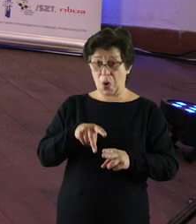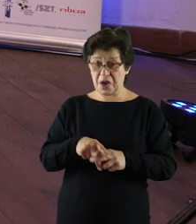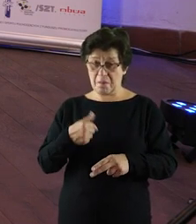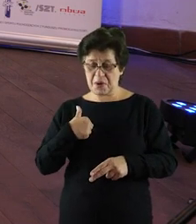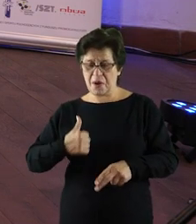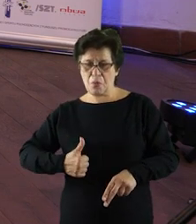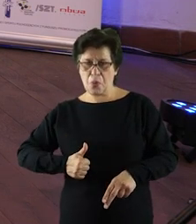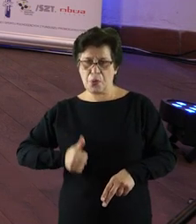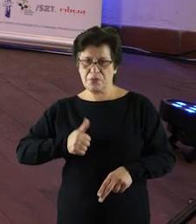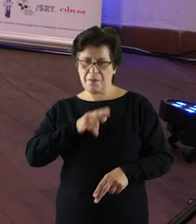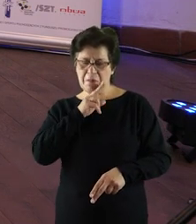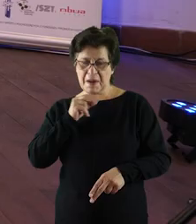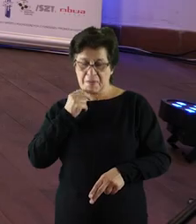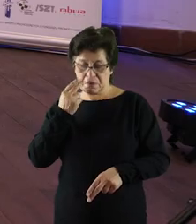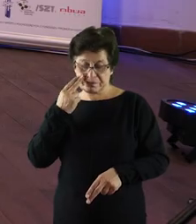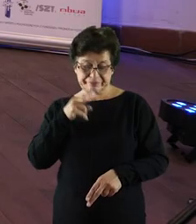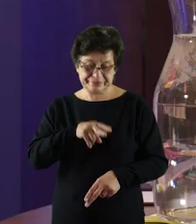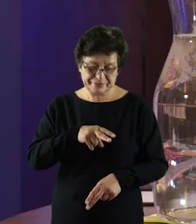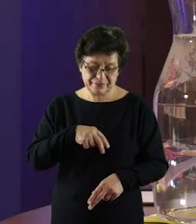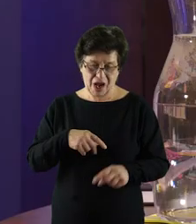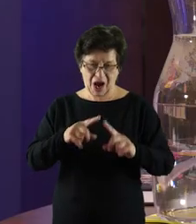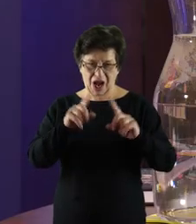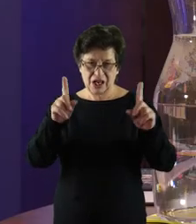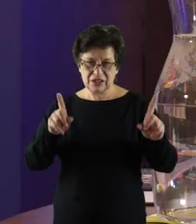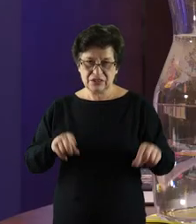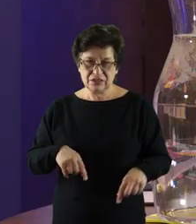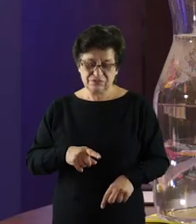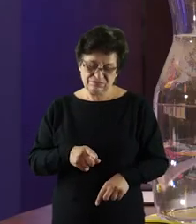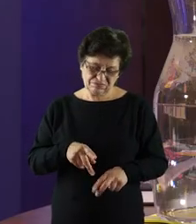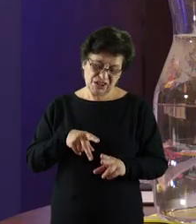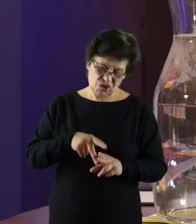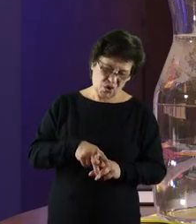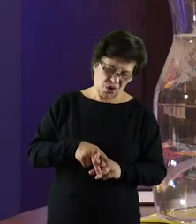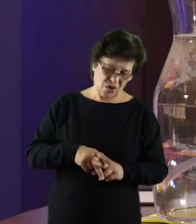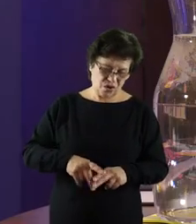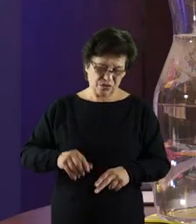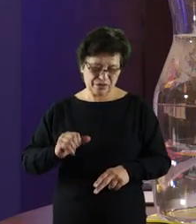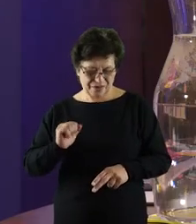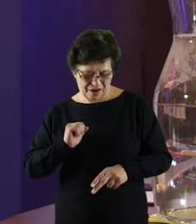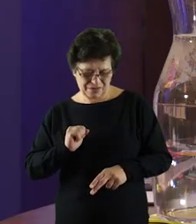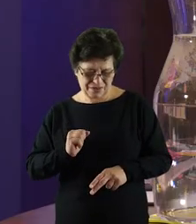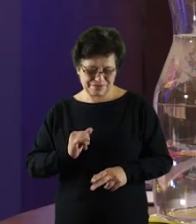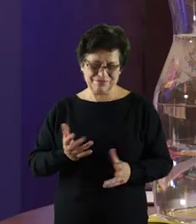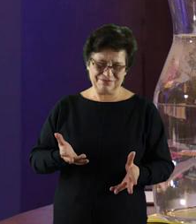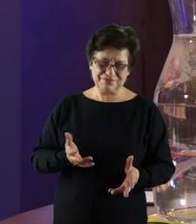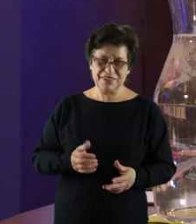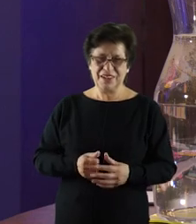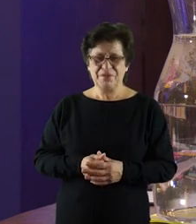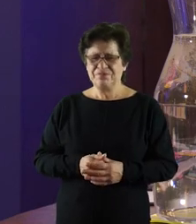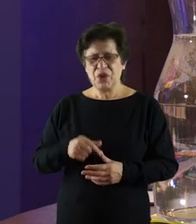dumna, a moja mama spojrzała na kartkę i mówi: ogon jest fajny, okazały, a gdzie koń?